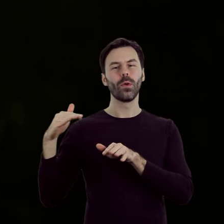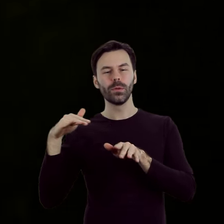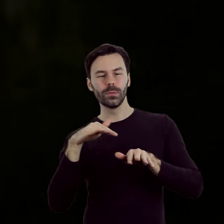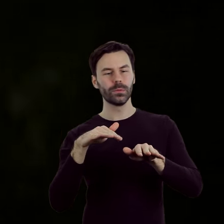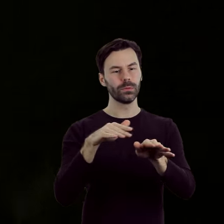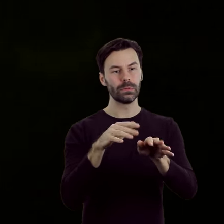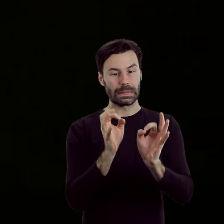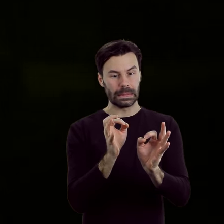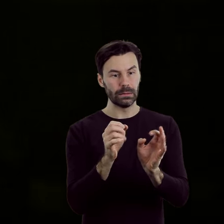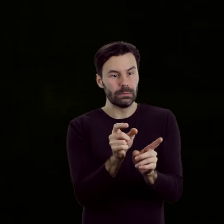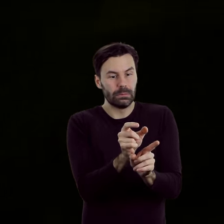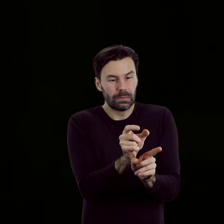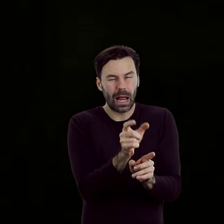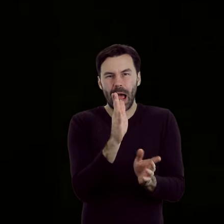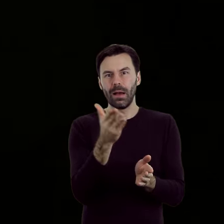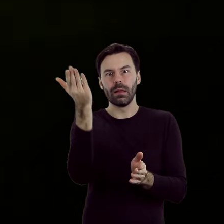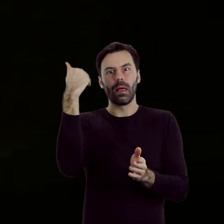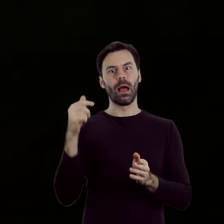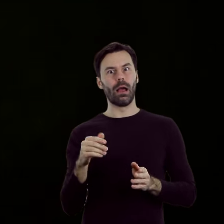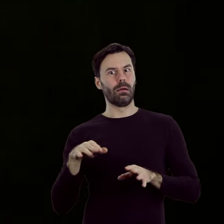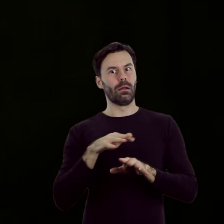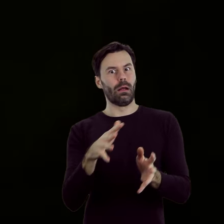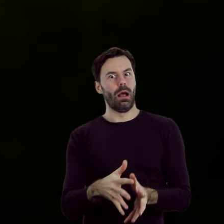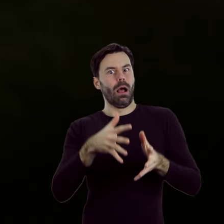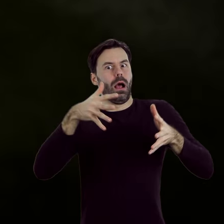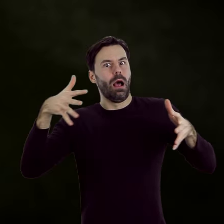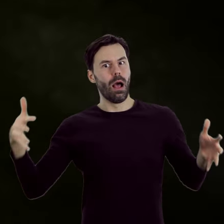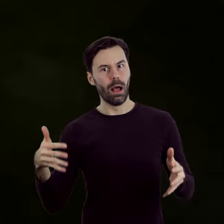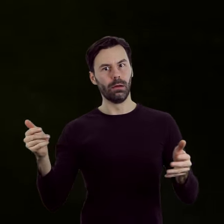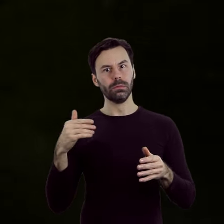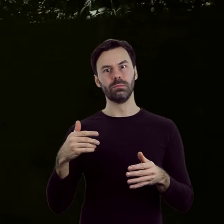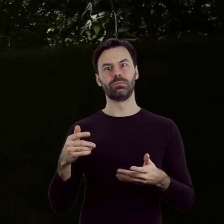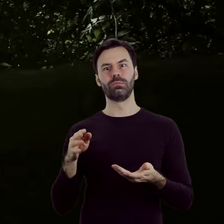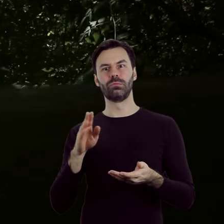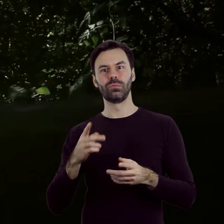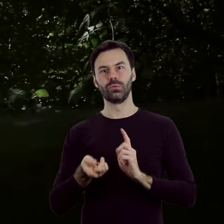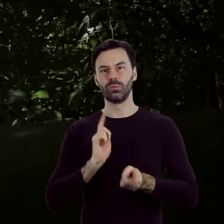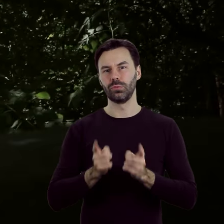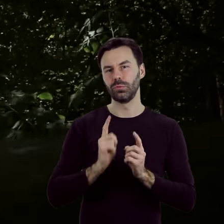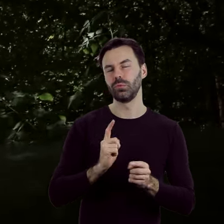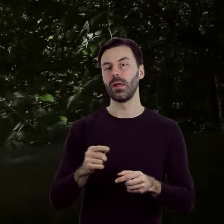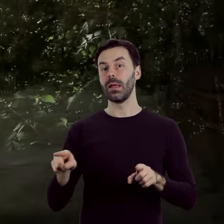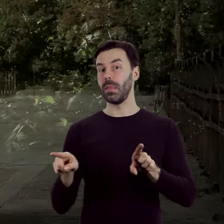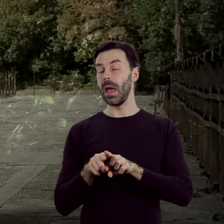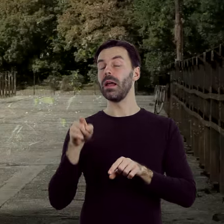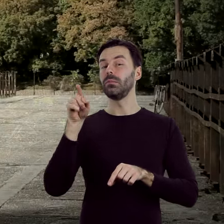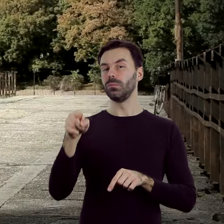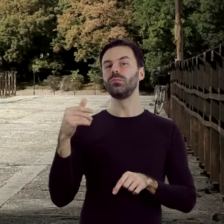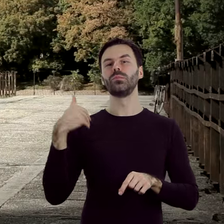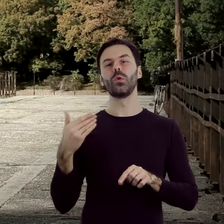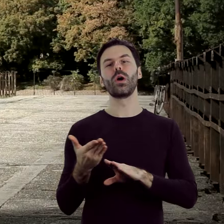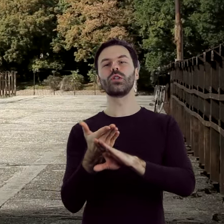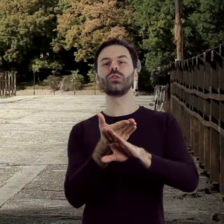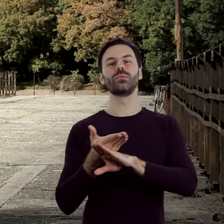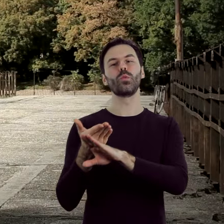Płynąca przez działki struga to tylko cień dawnej świetności jasienia, z czasów, gdy jego wody napędzały koła młyna proboszczów